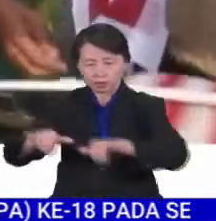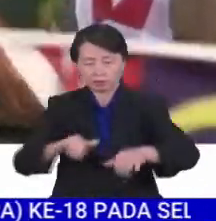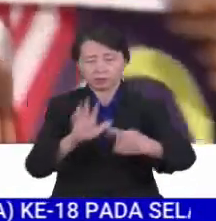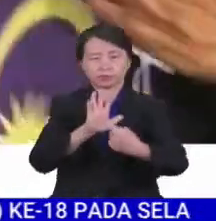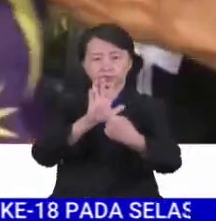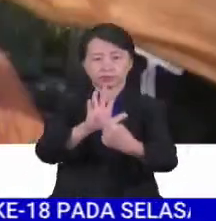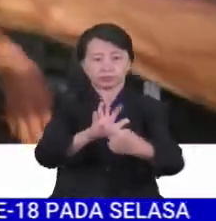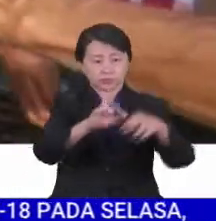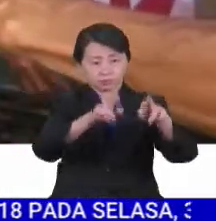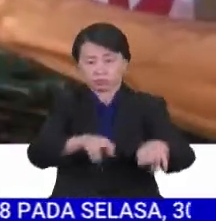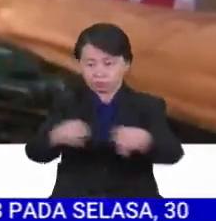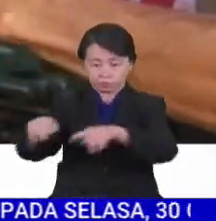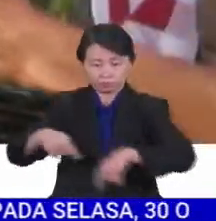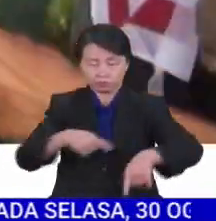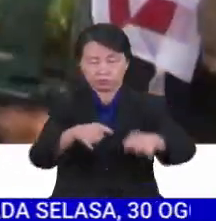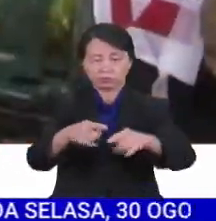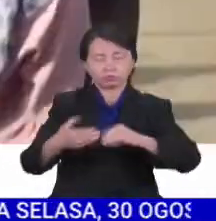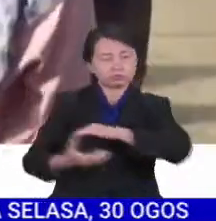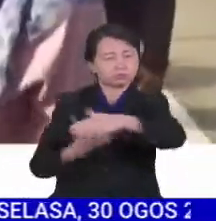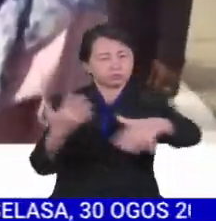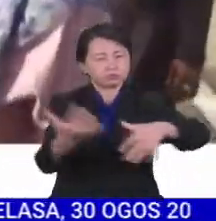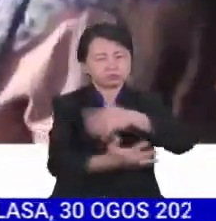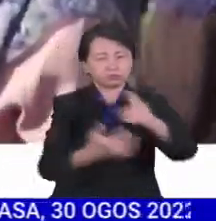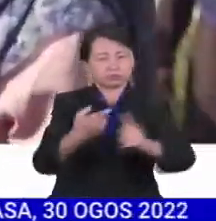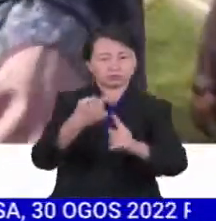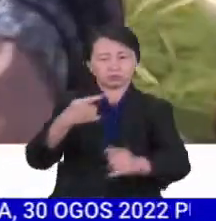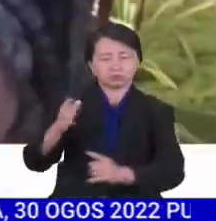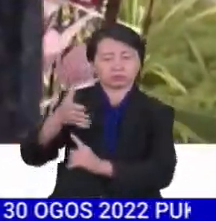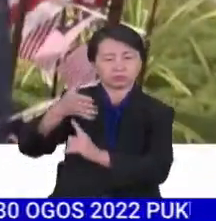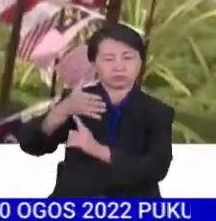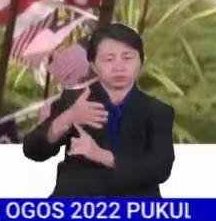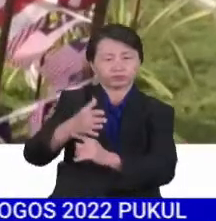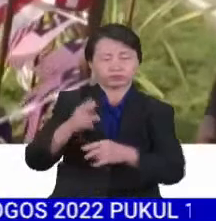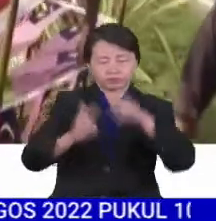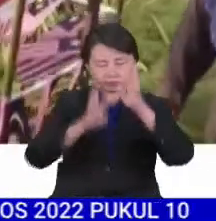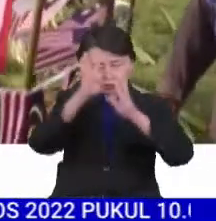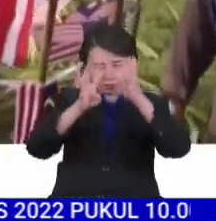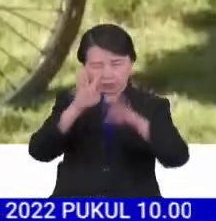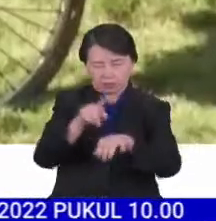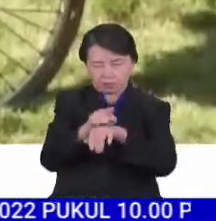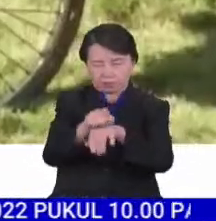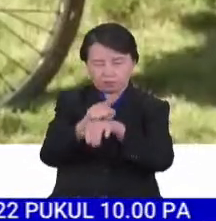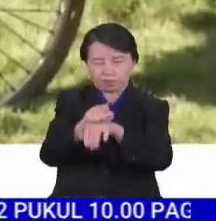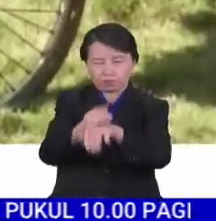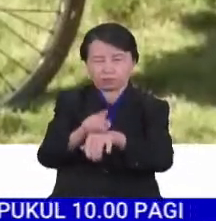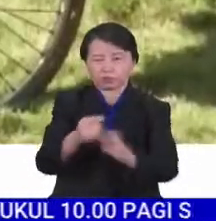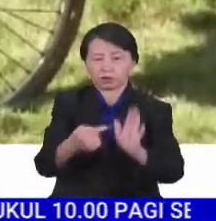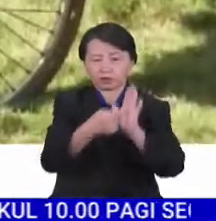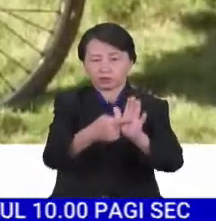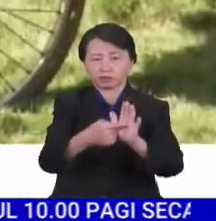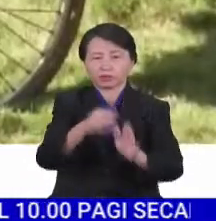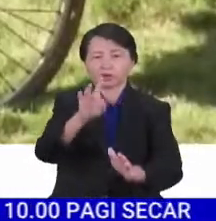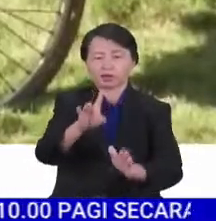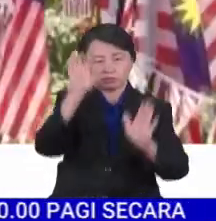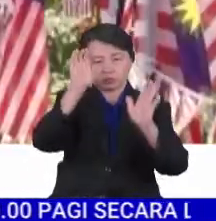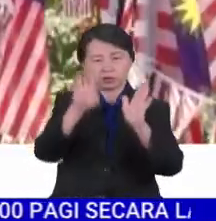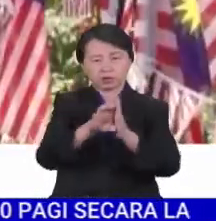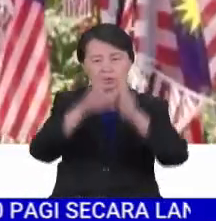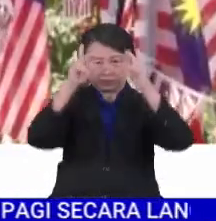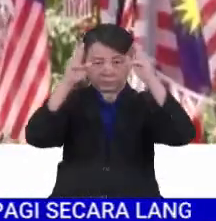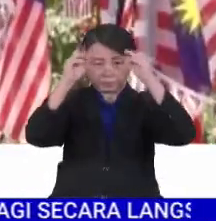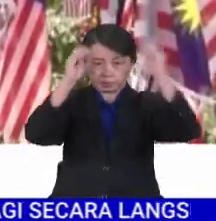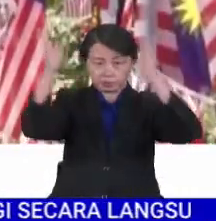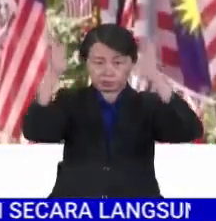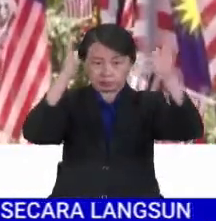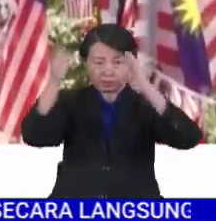ditonjolkan penduduk menghasilkan dekorasi daripada bendera, membina replika kereta kebal serta memaparkan 8 potret Perdana Menteri